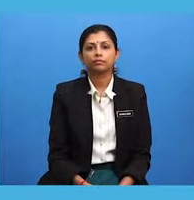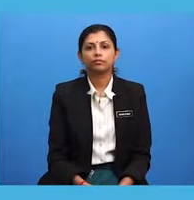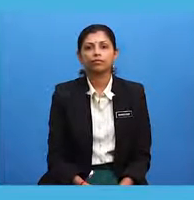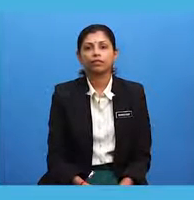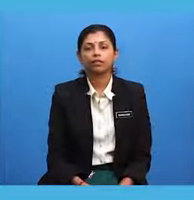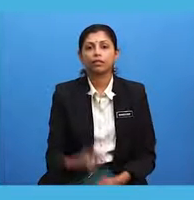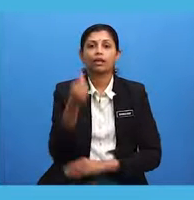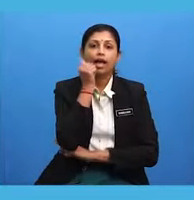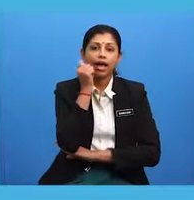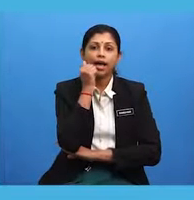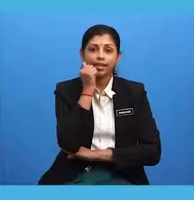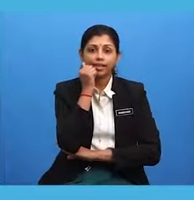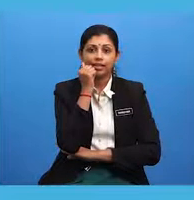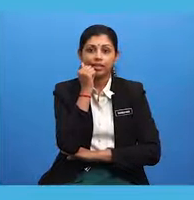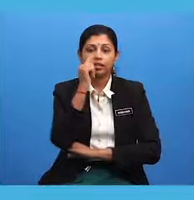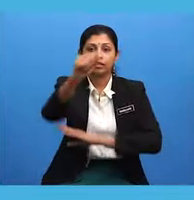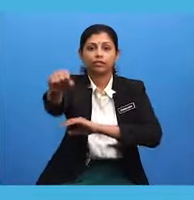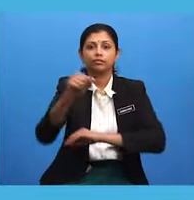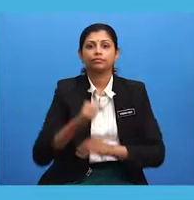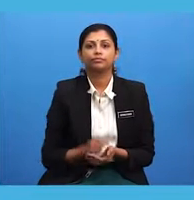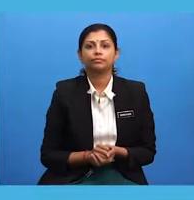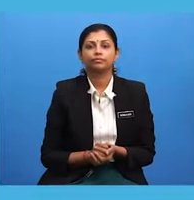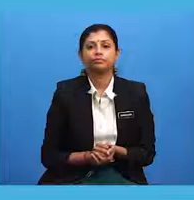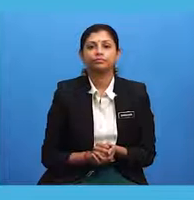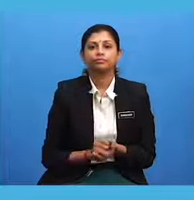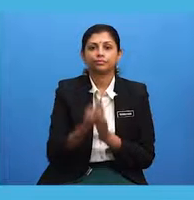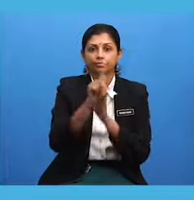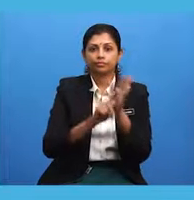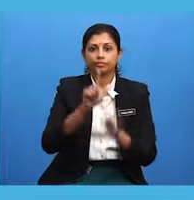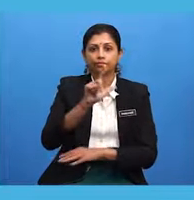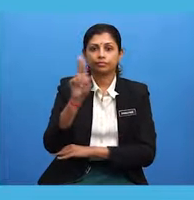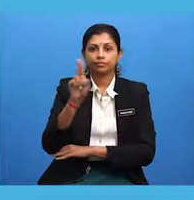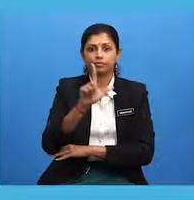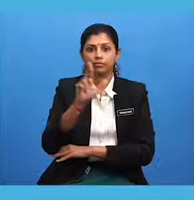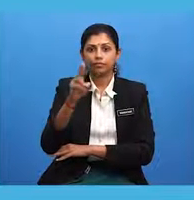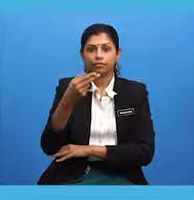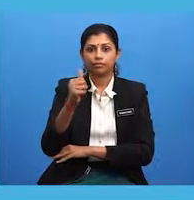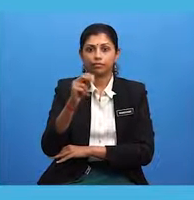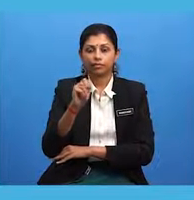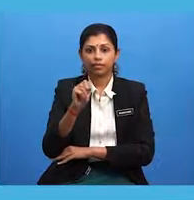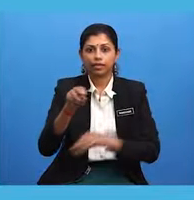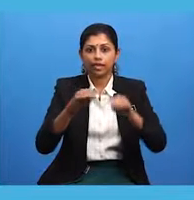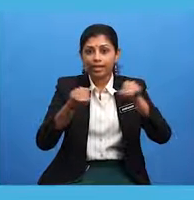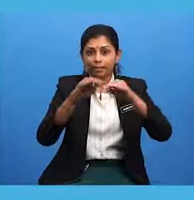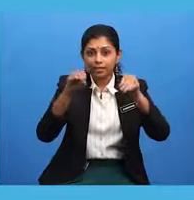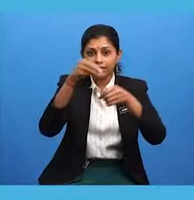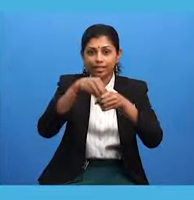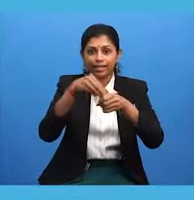haid merujuk kepada keluluhan lapisan dalam dinding